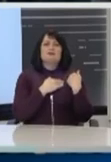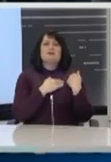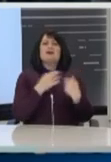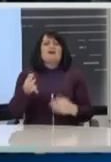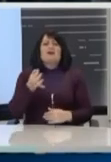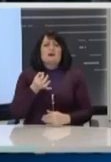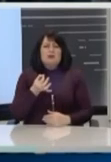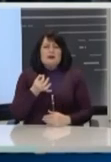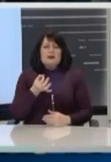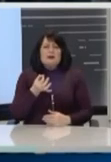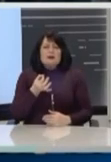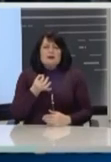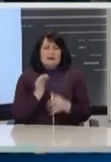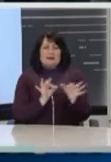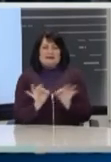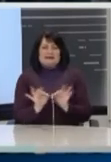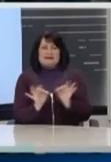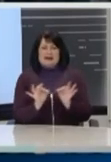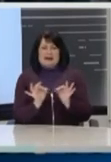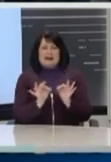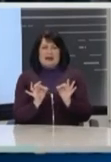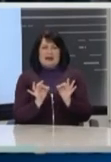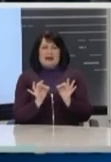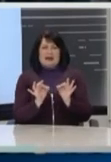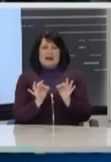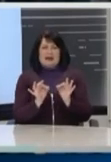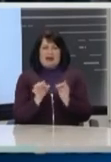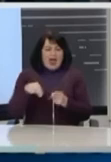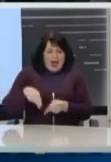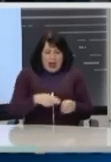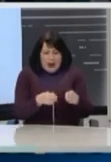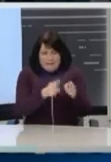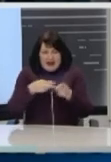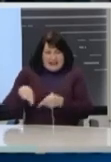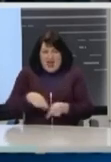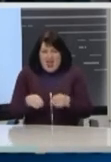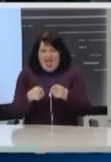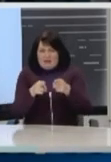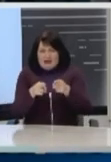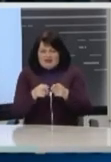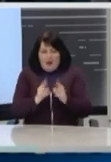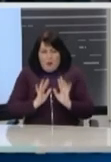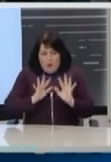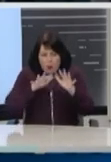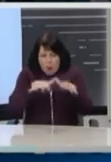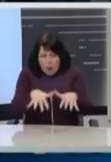δήλωσε ότι το σχέδιο για τη διάνοιξη των δύο ρεμάτων τα οποία έφεραν αυτή την πρωτοφανή